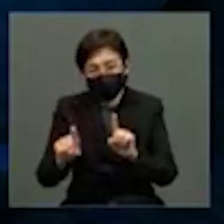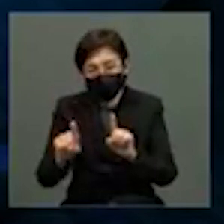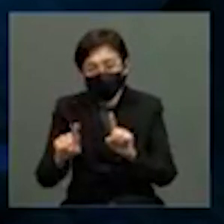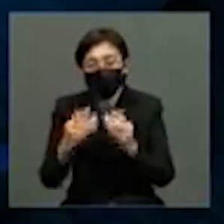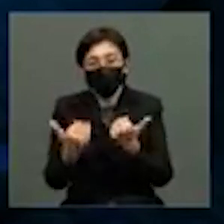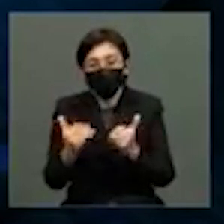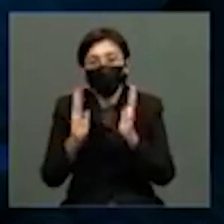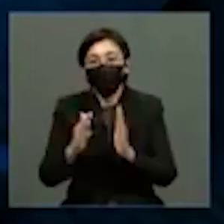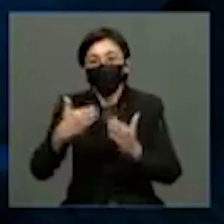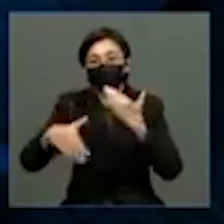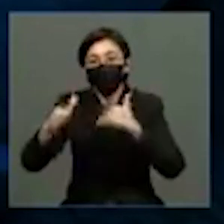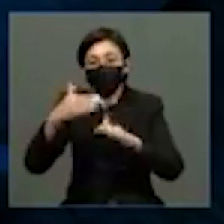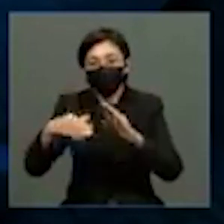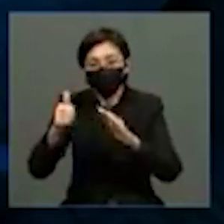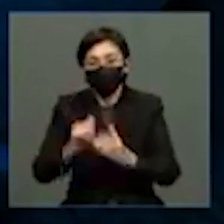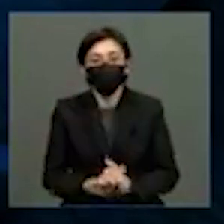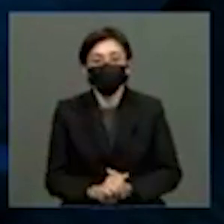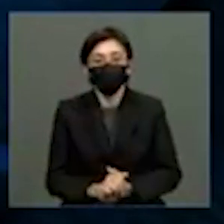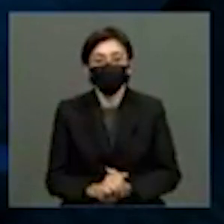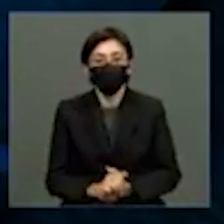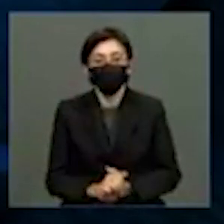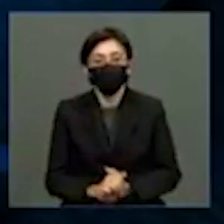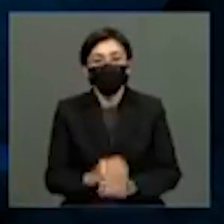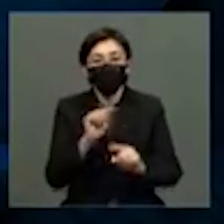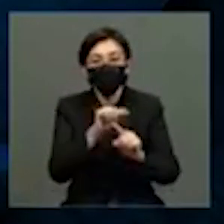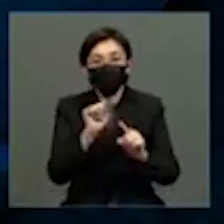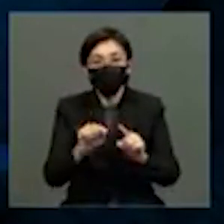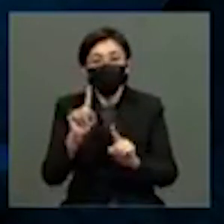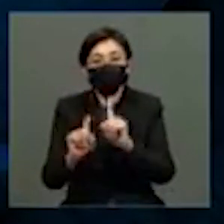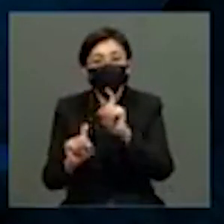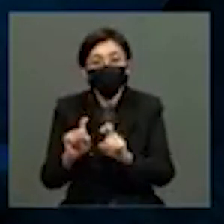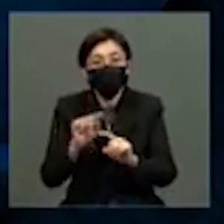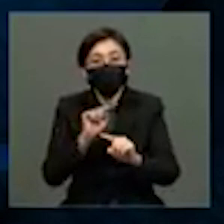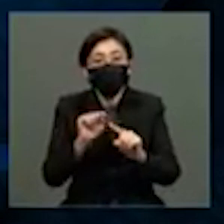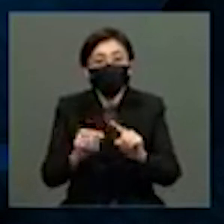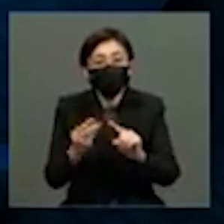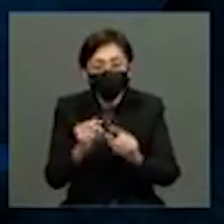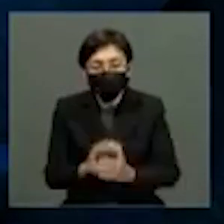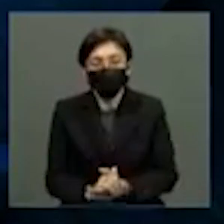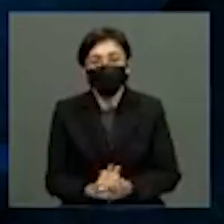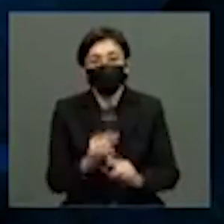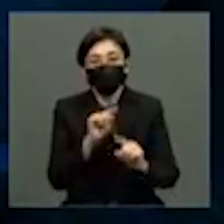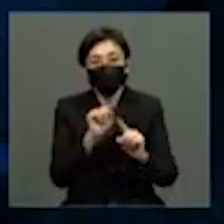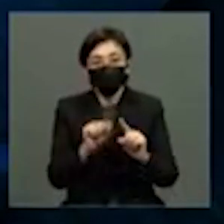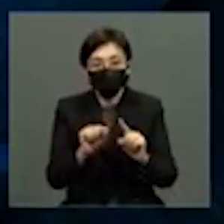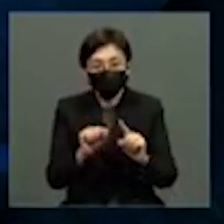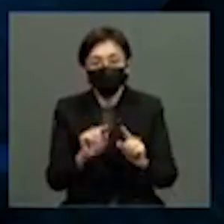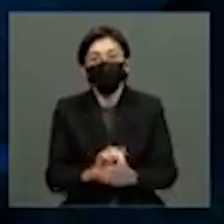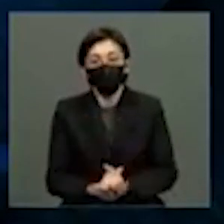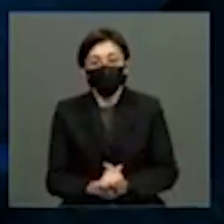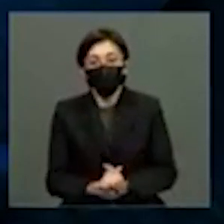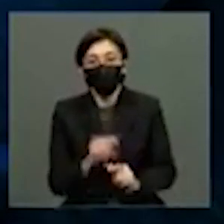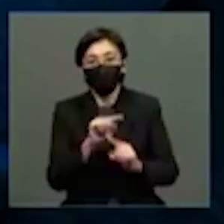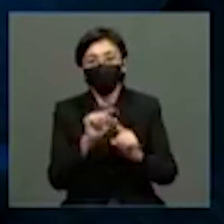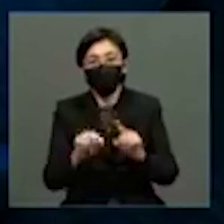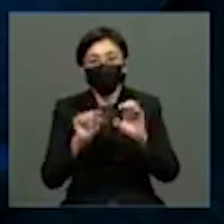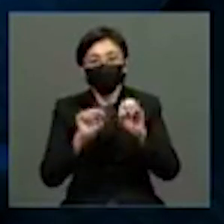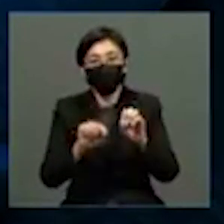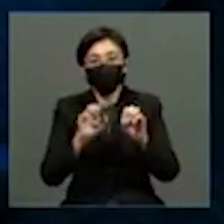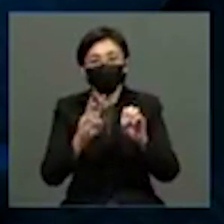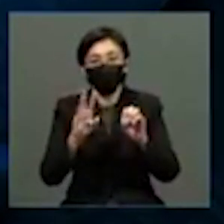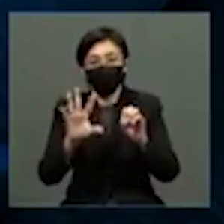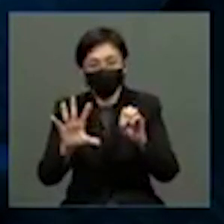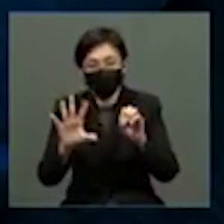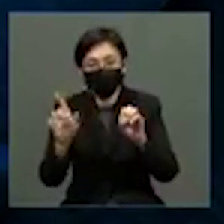ครับในเปอร์เซ็นต์ของการเสียชีวิตตัวเลขเพิ่มขึ้น17นี้ทำให้เปอร์เซ็นต์เป็น